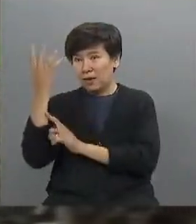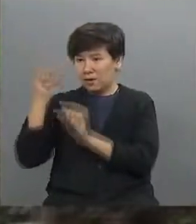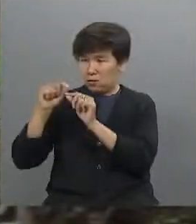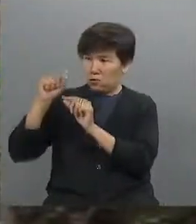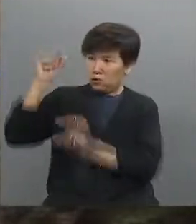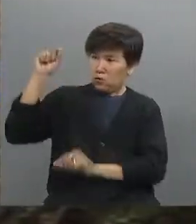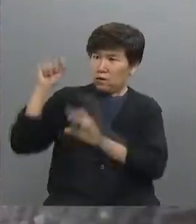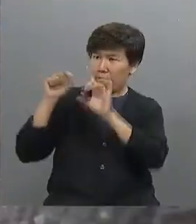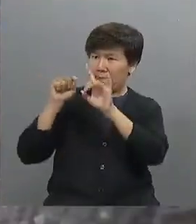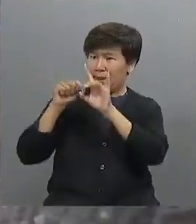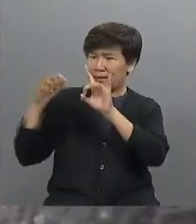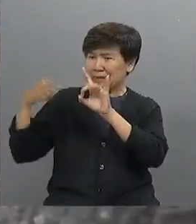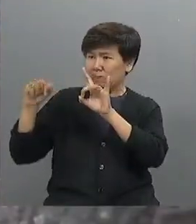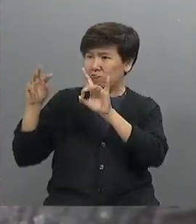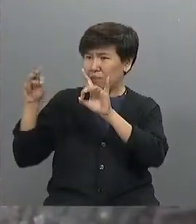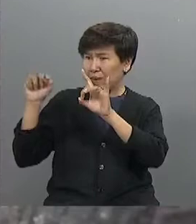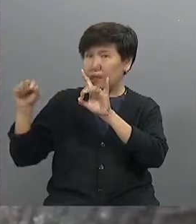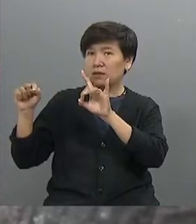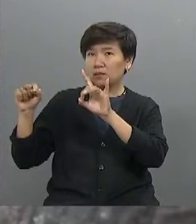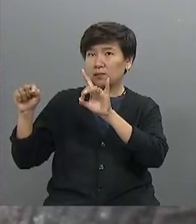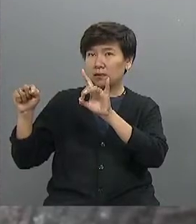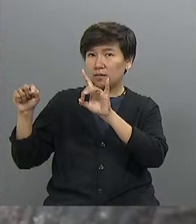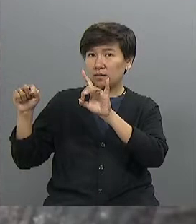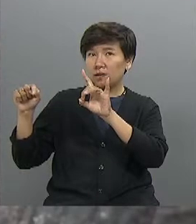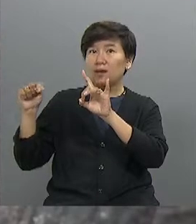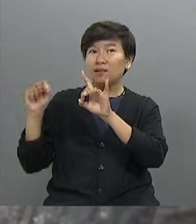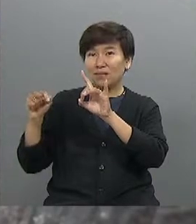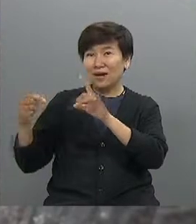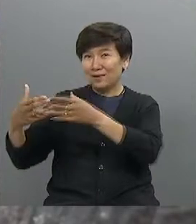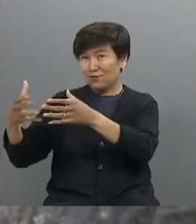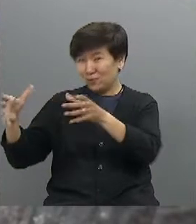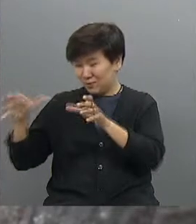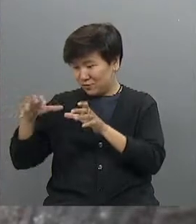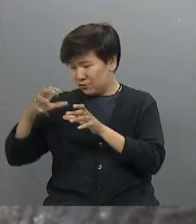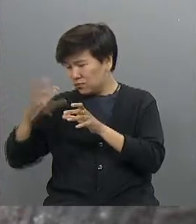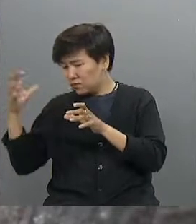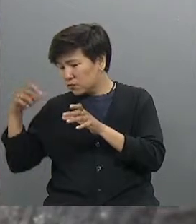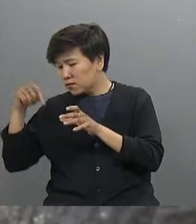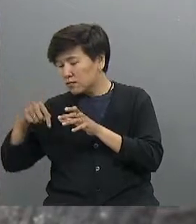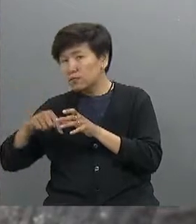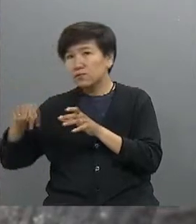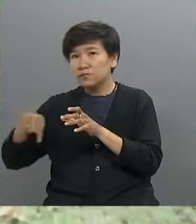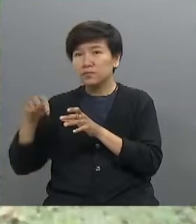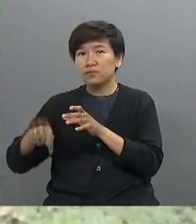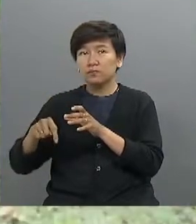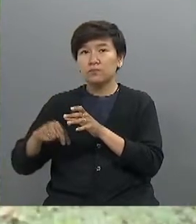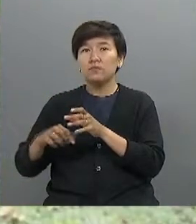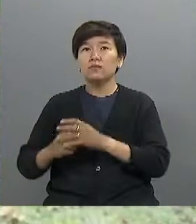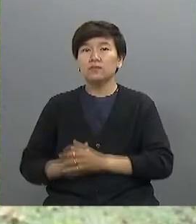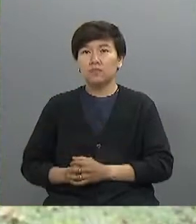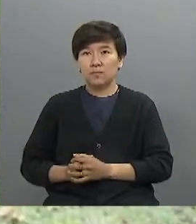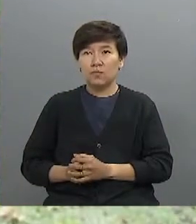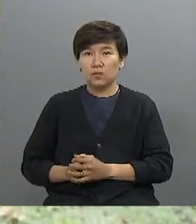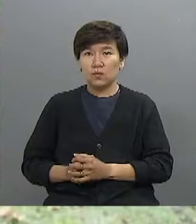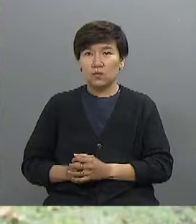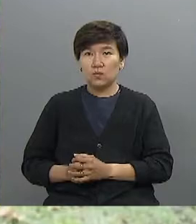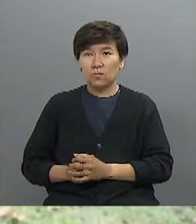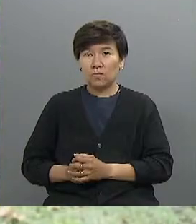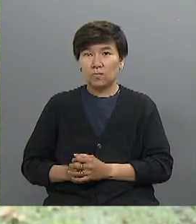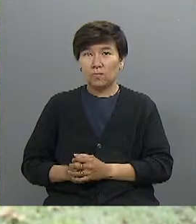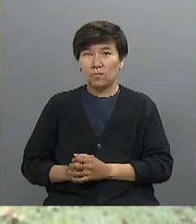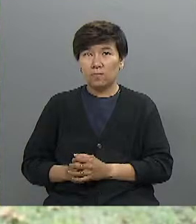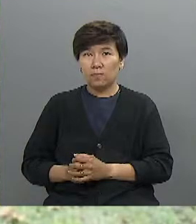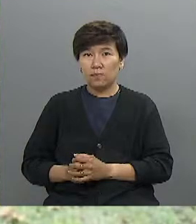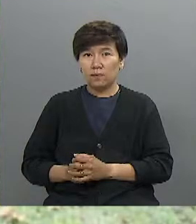แล้วนะทราบความภาษาท้องถิ่นว่าขึ้นเขากวางแล้วคือออกดอกแล้วมันจะได้แป้งเยอะและปริมาณ